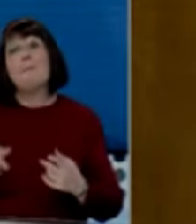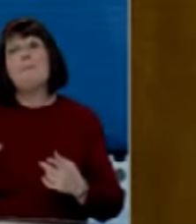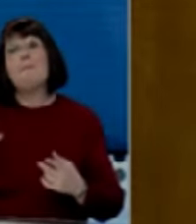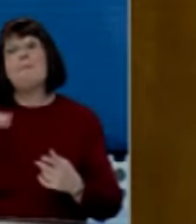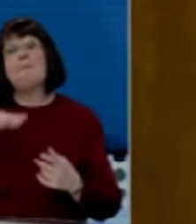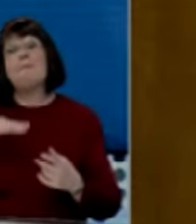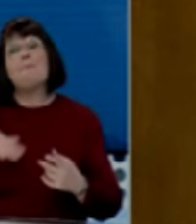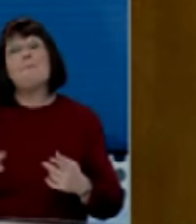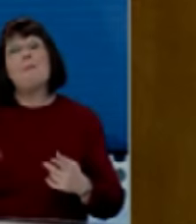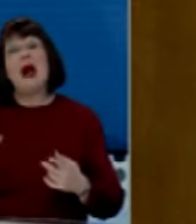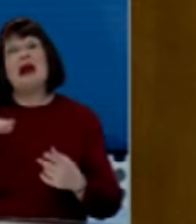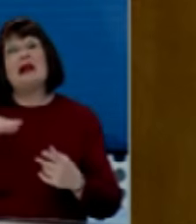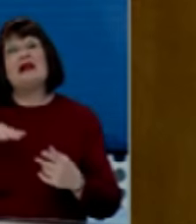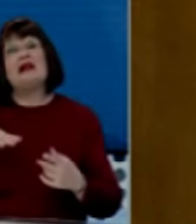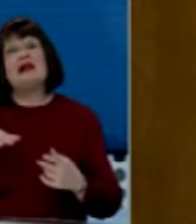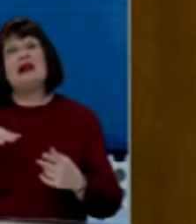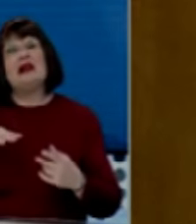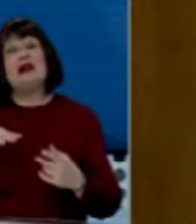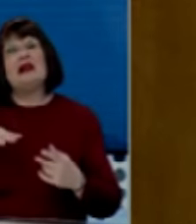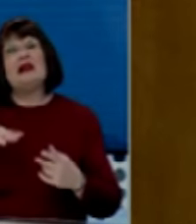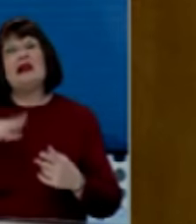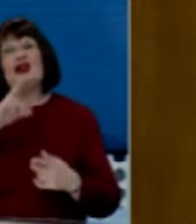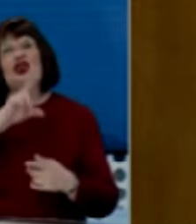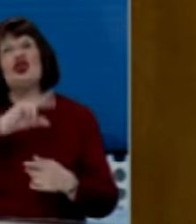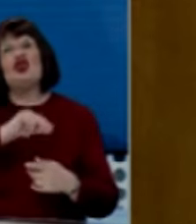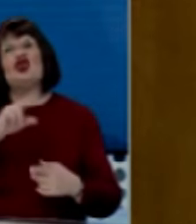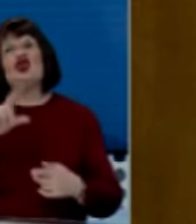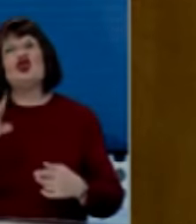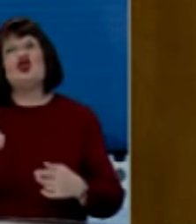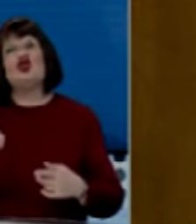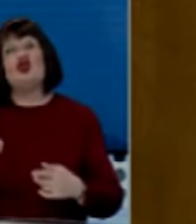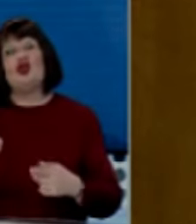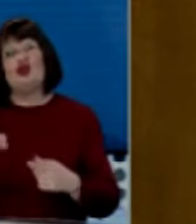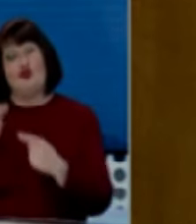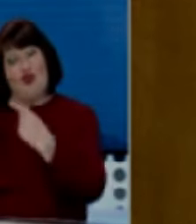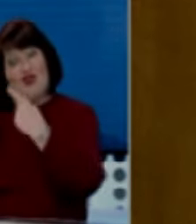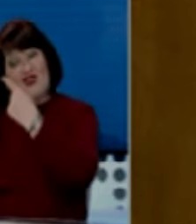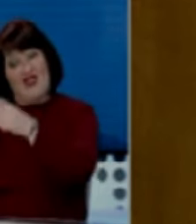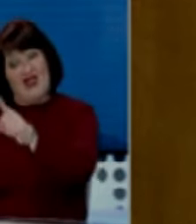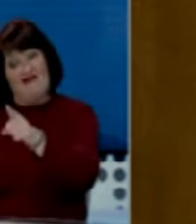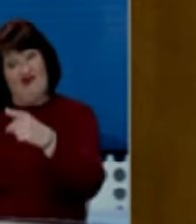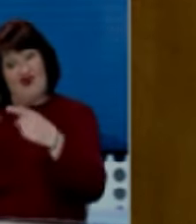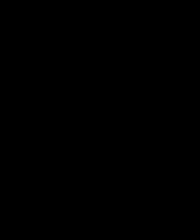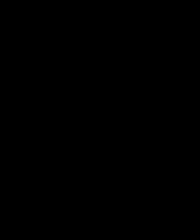μας διαφορά. Αυτή της παράταξης με τη δικιά σας.